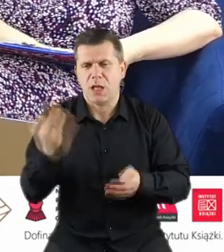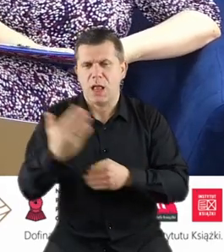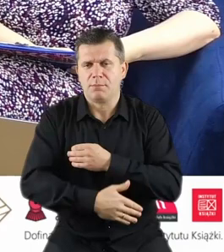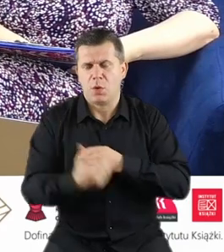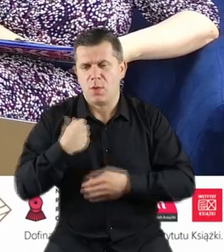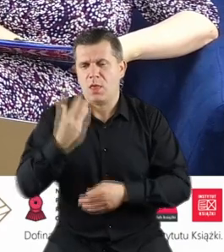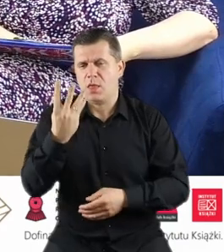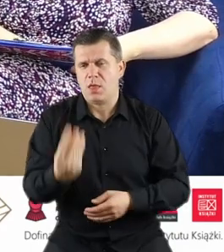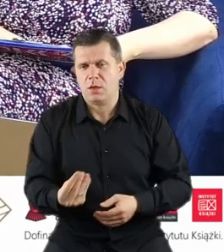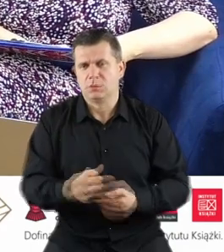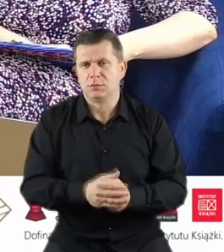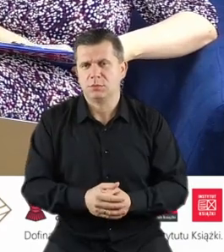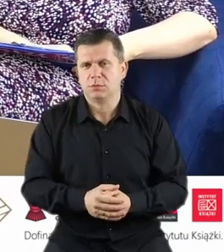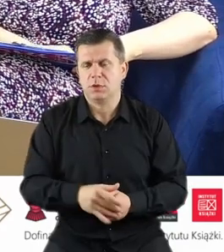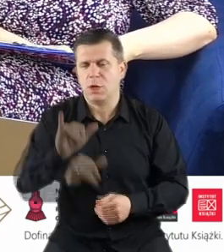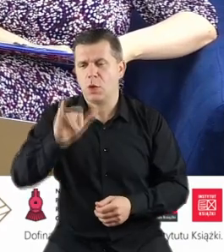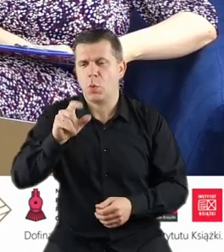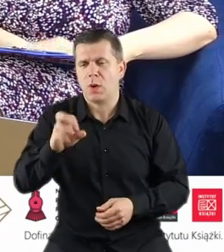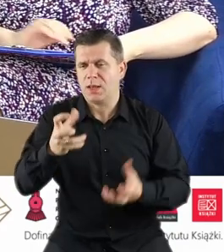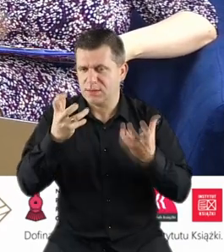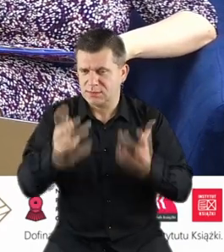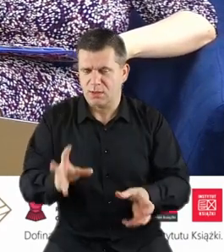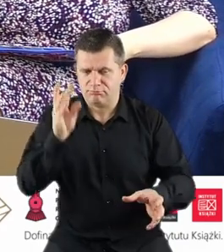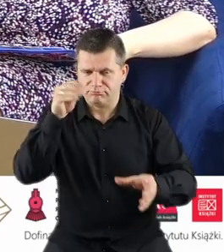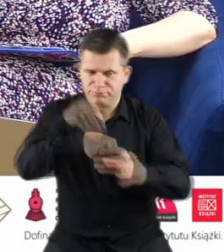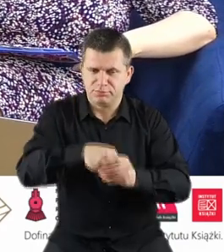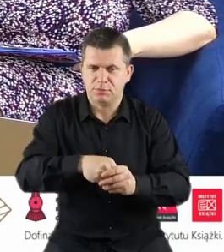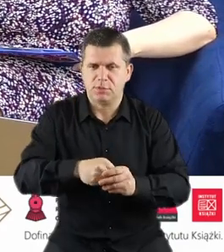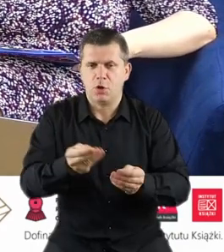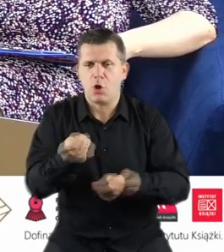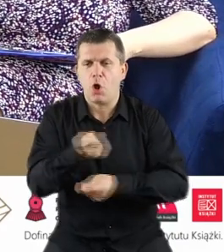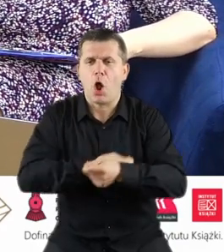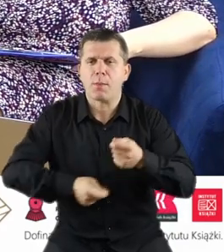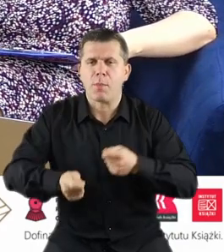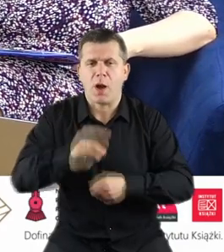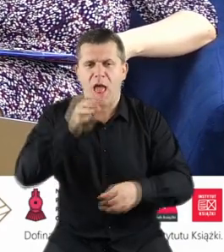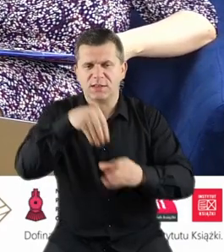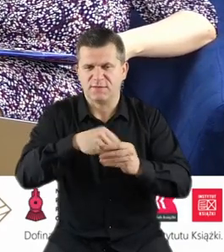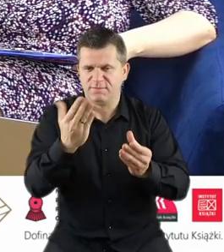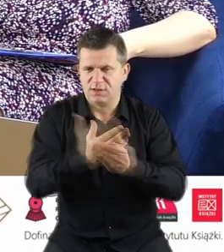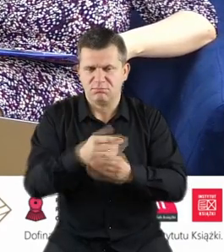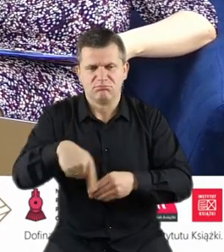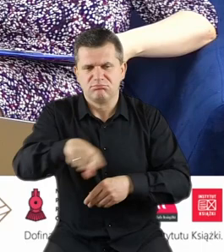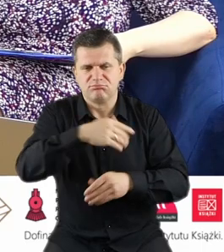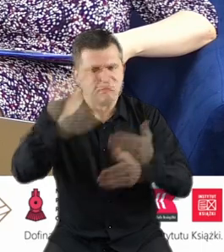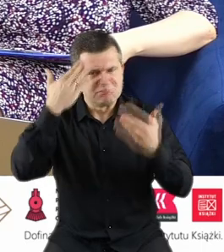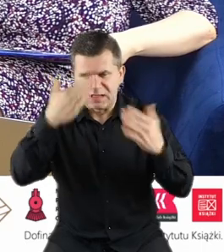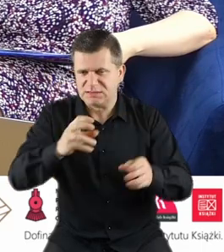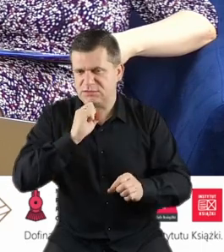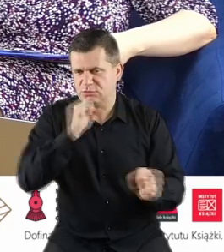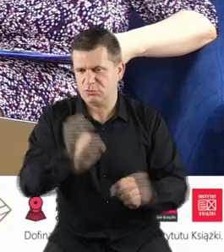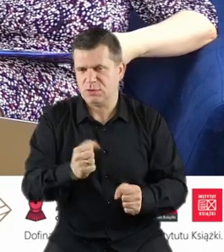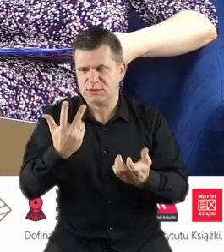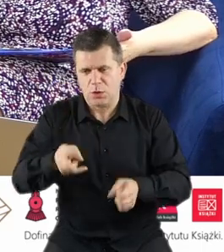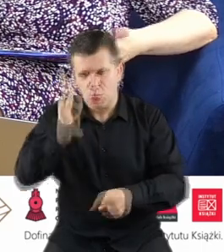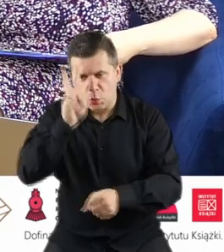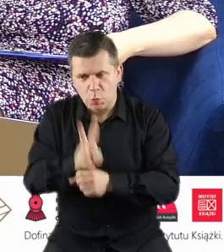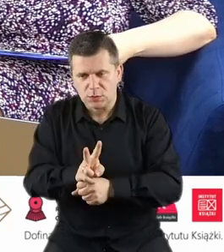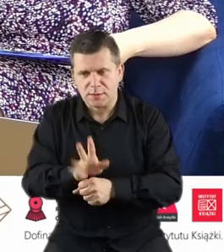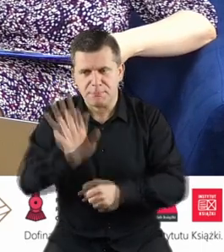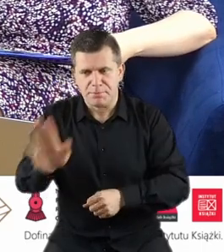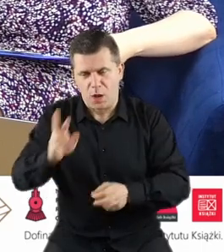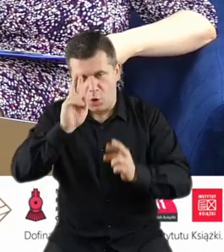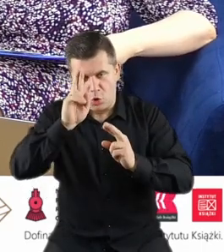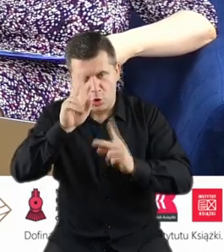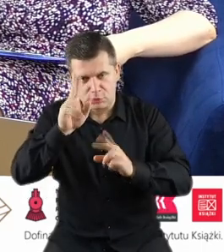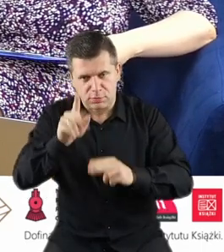pozwolić. Więc Julita chce się dostać do korporacji, w której nikogo nie zna i chciałaby być uznana za rozpoznawalną